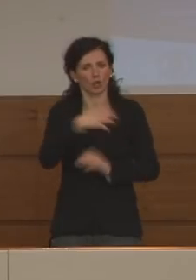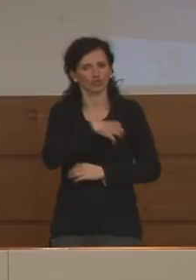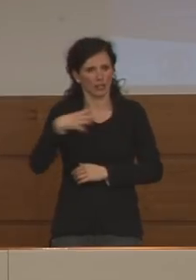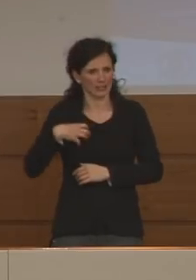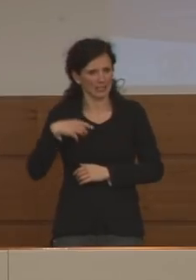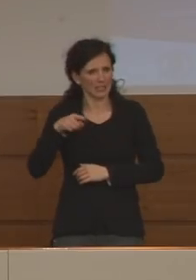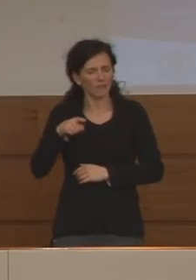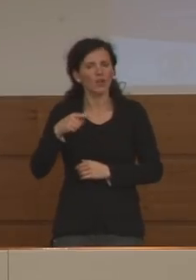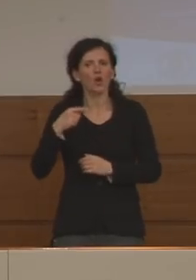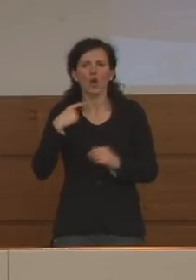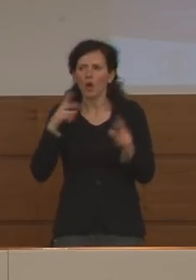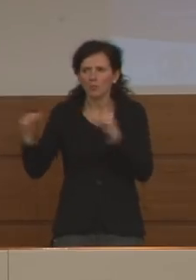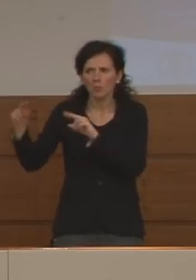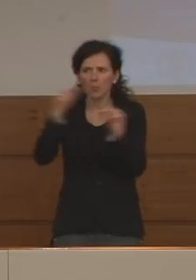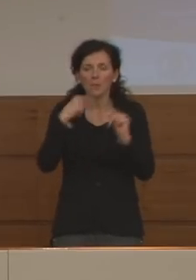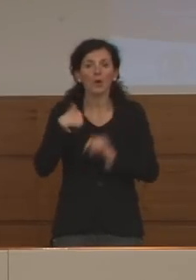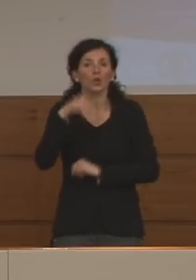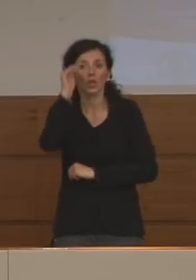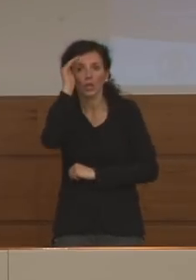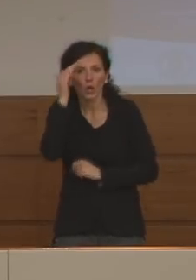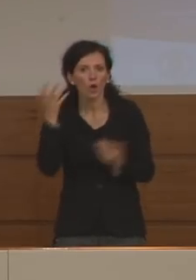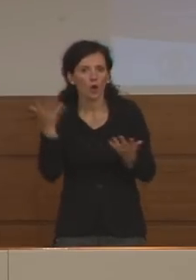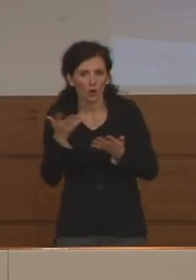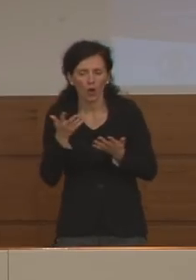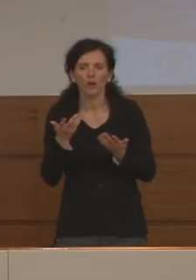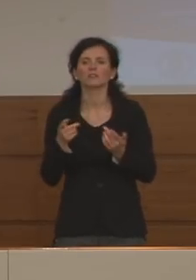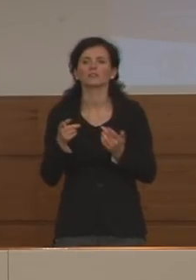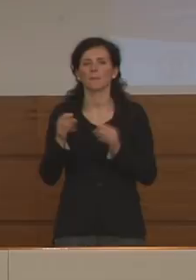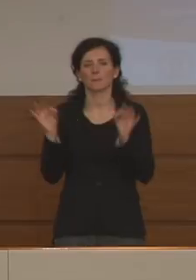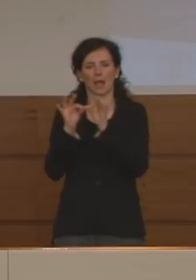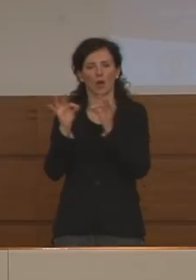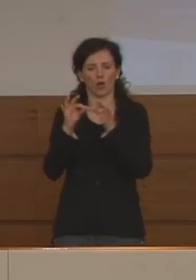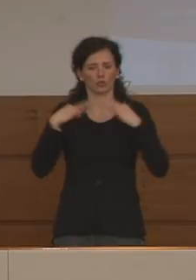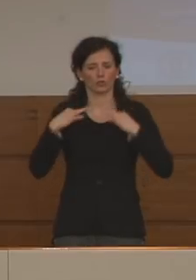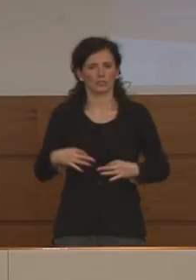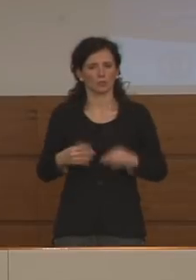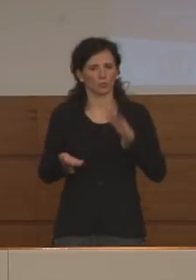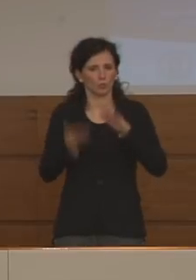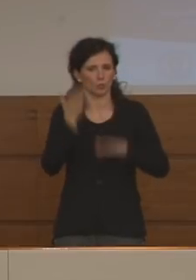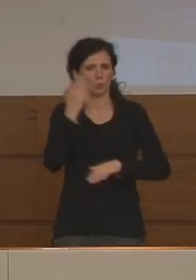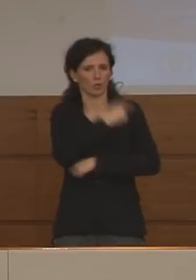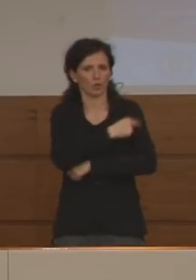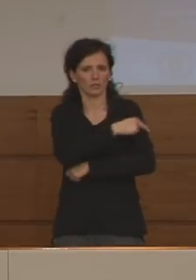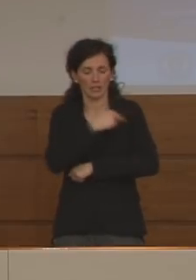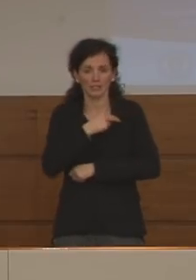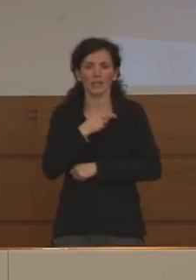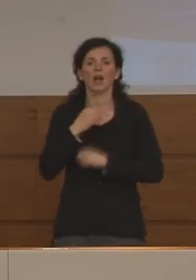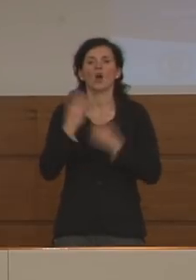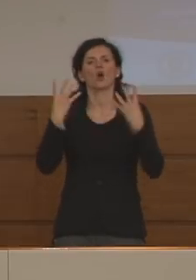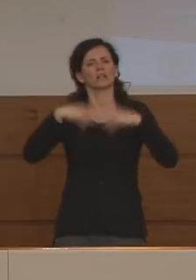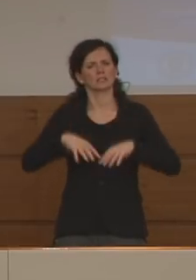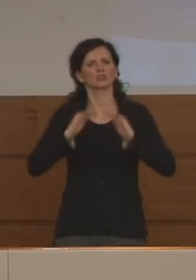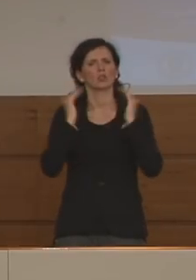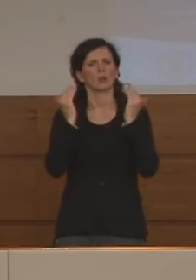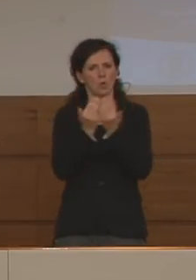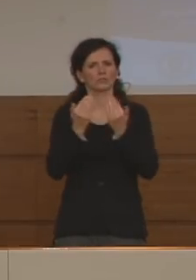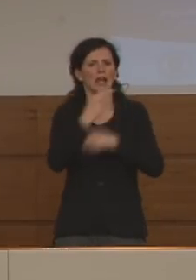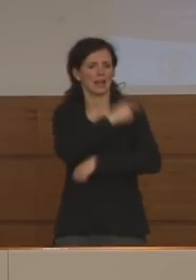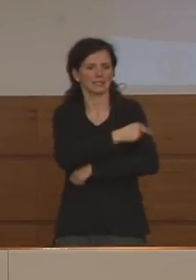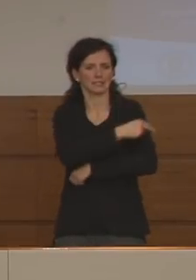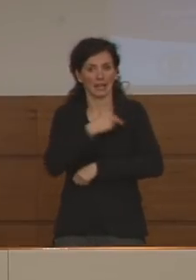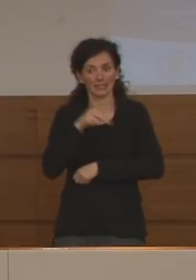tecnico scientifica anche in accordo ovviamente con l'istituto superiore di sanità che l'organizzazione mondiale della sanità sta implementando